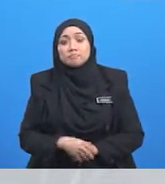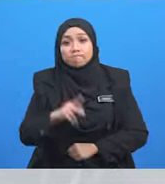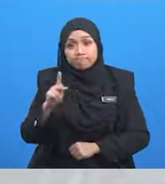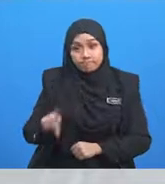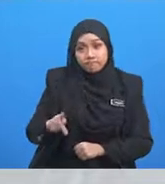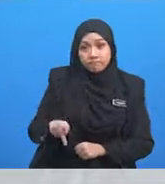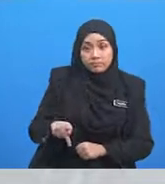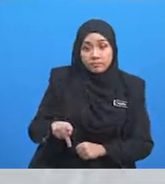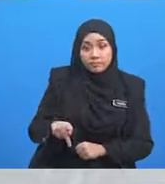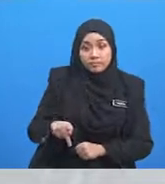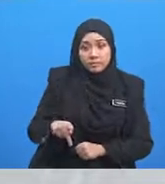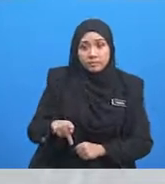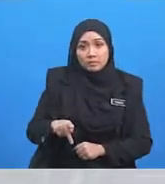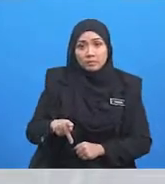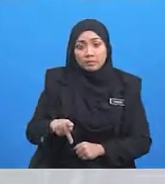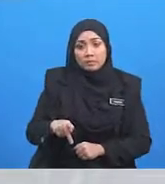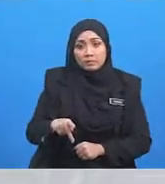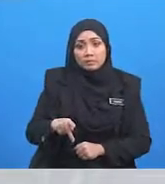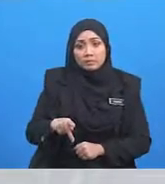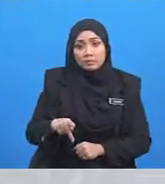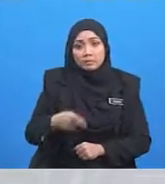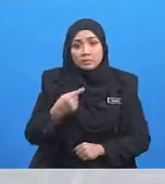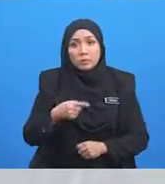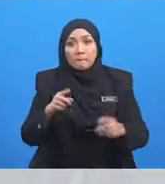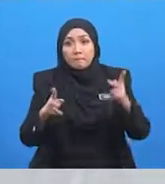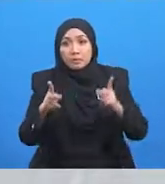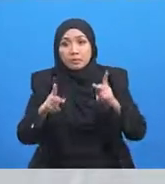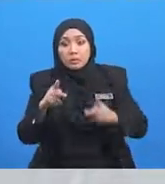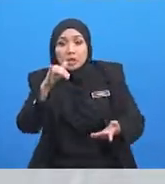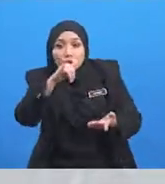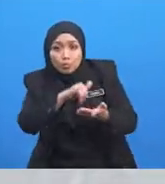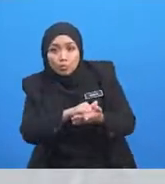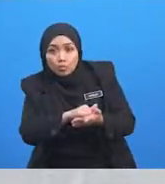Mengenangkan nasib temanku itu,